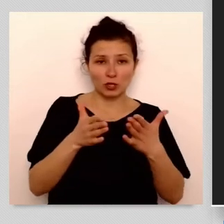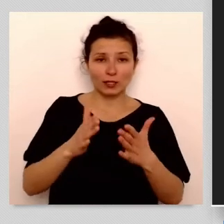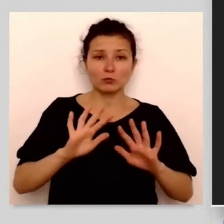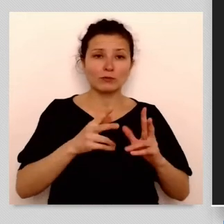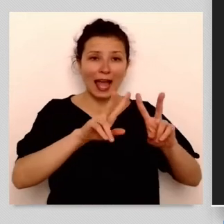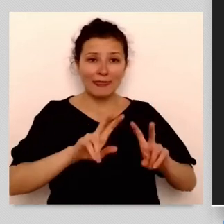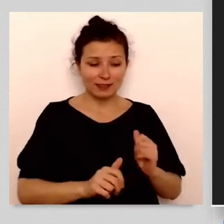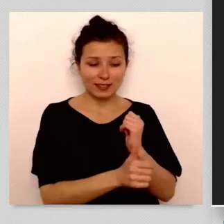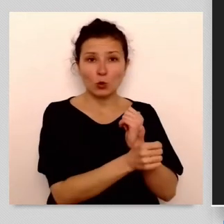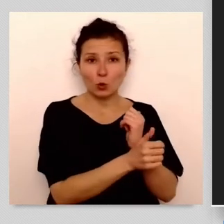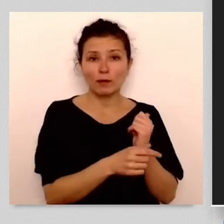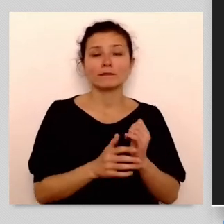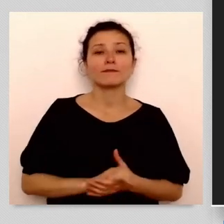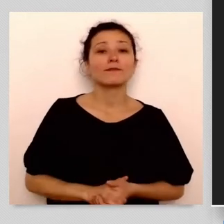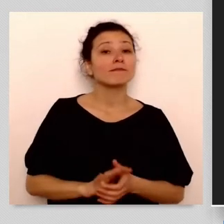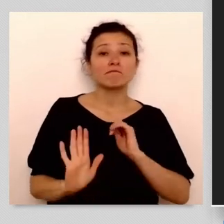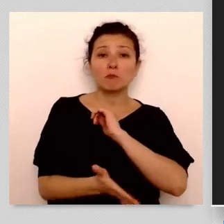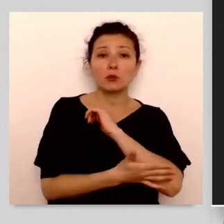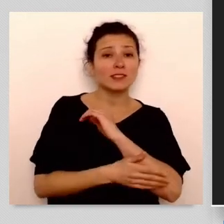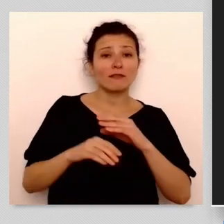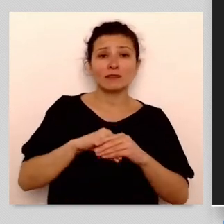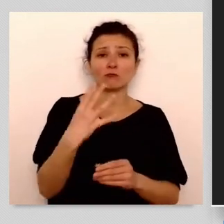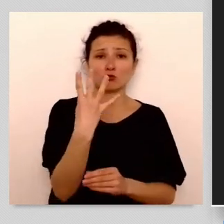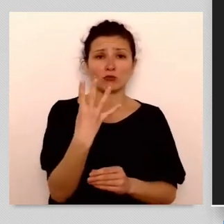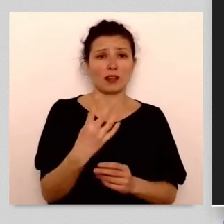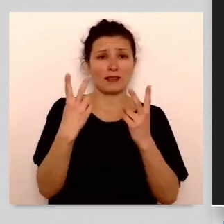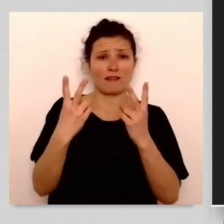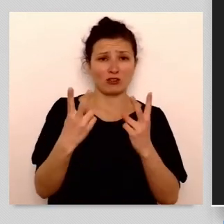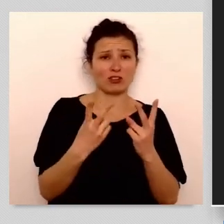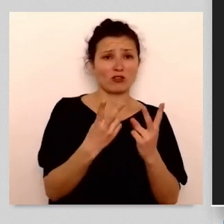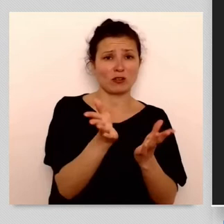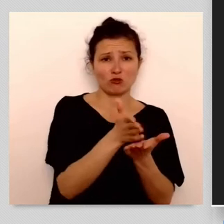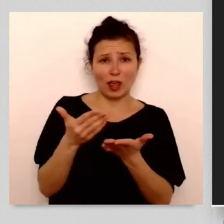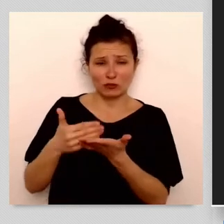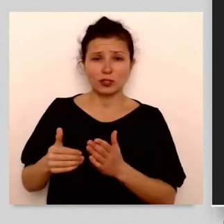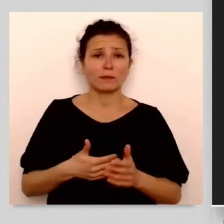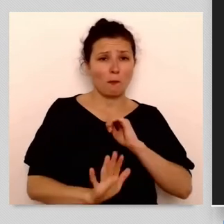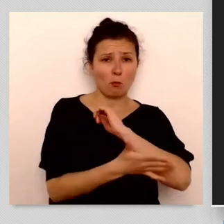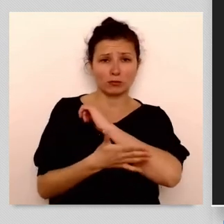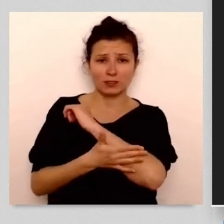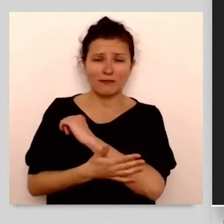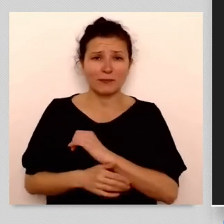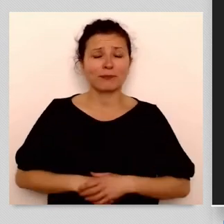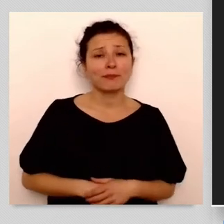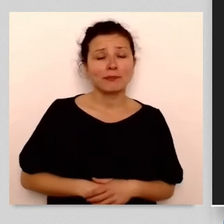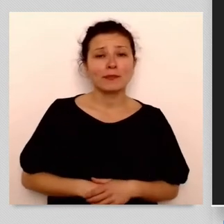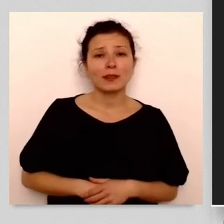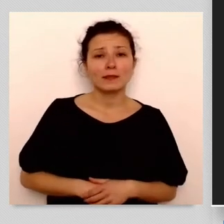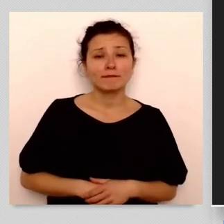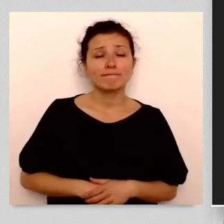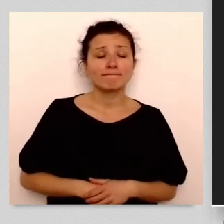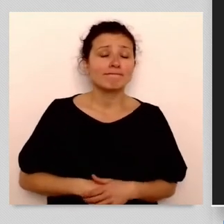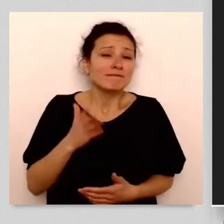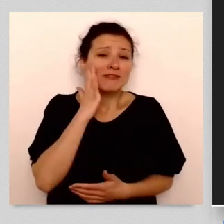która jakby zasadza się na czterech najważniejszych filarach. To znaczy nie ma wątpliwości, że ta